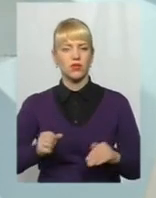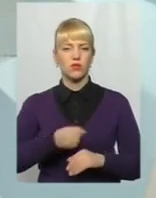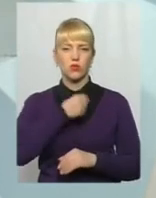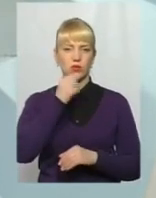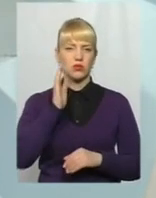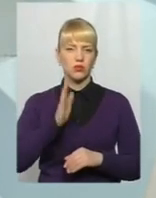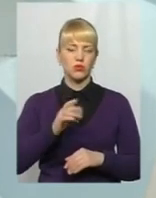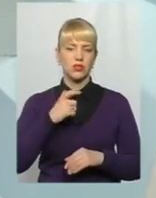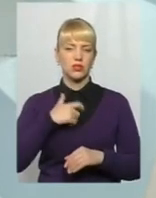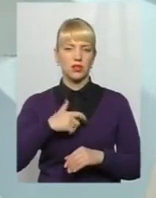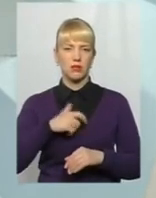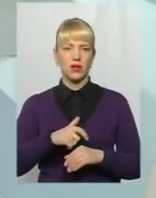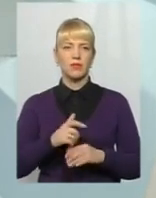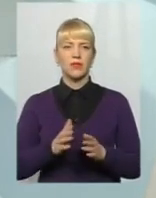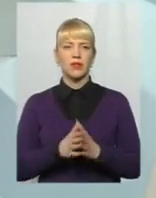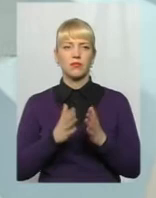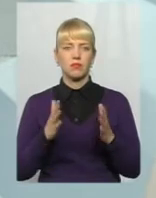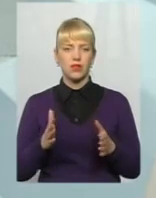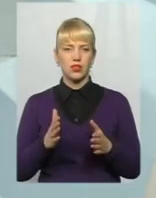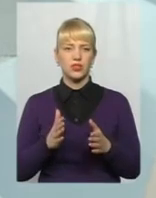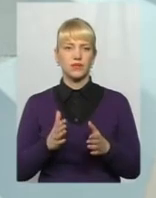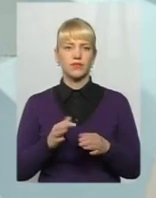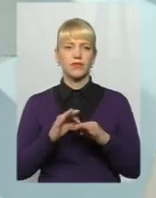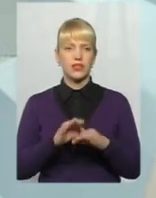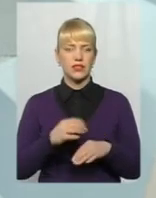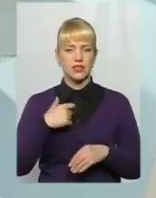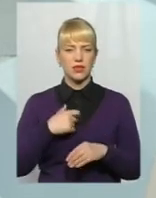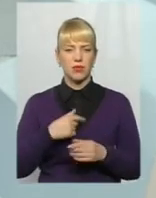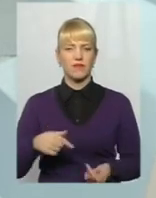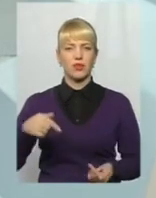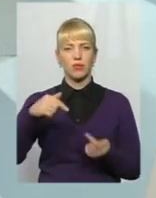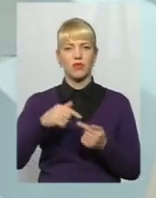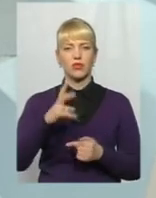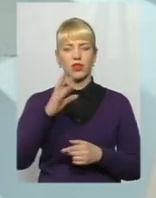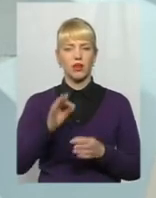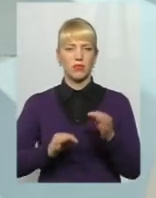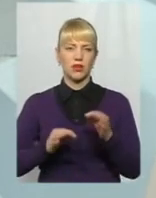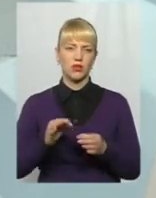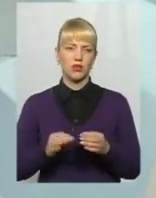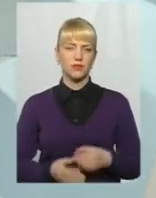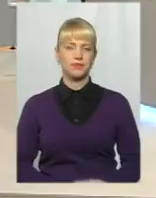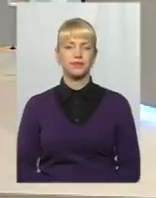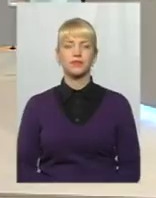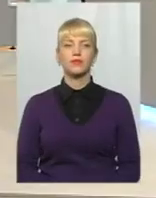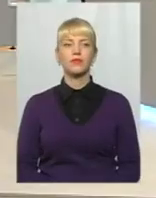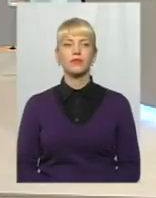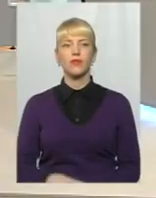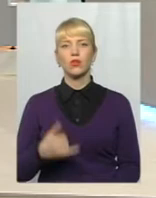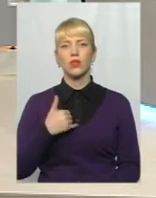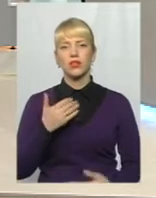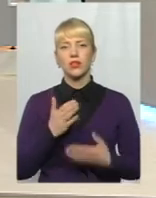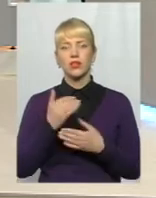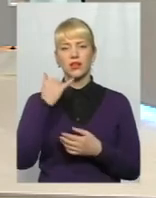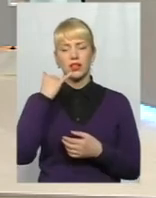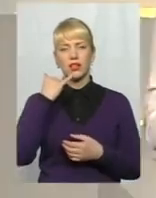будуть себе, ну, більше підлаштовуватись, так, ну, вести вже себе відповідно і на природі, і взагалі. Дякую, пані Інно. У нас вже є